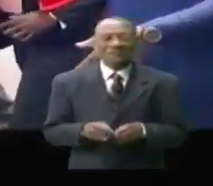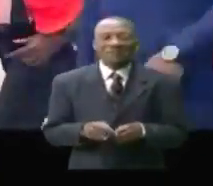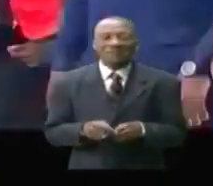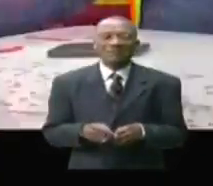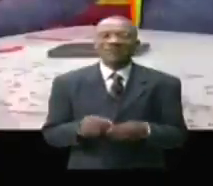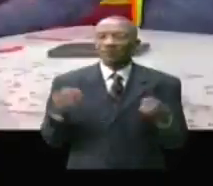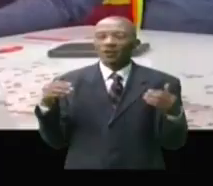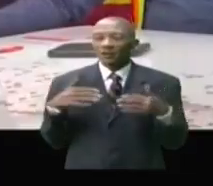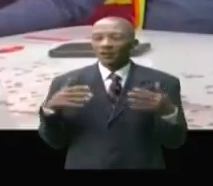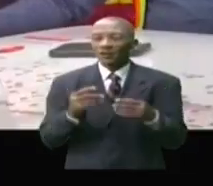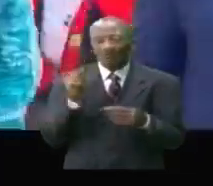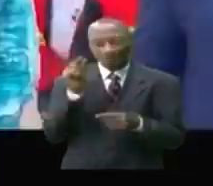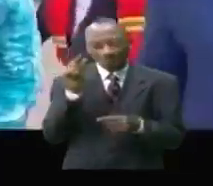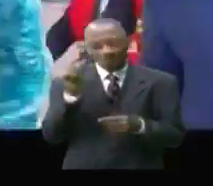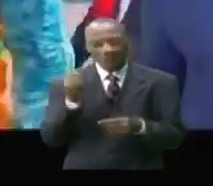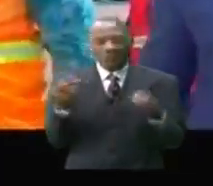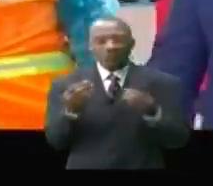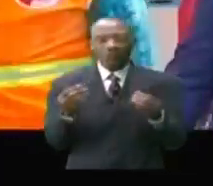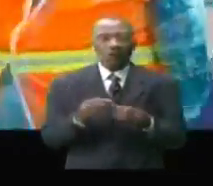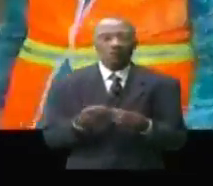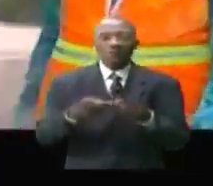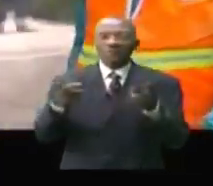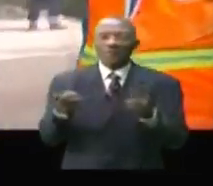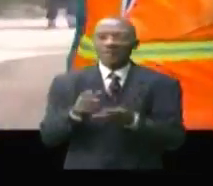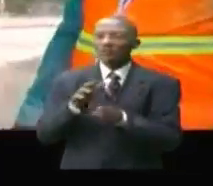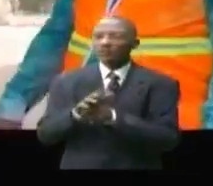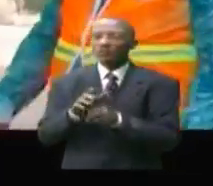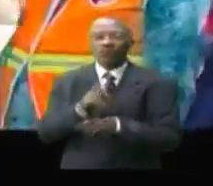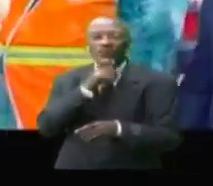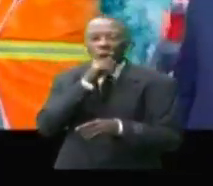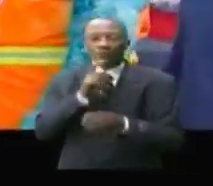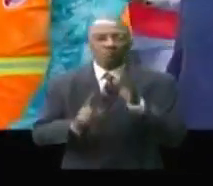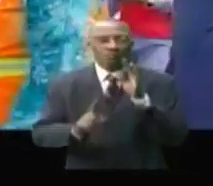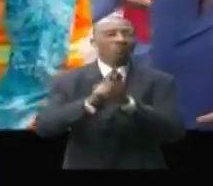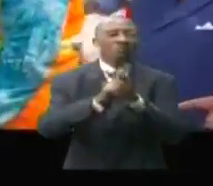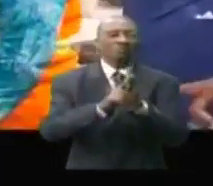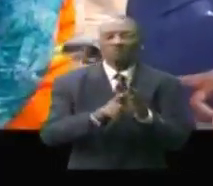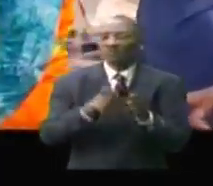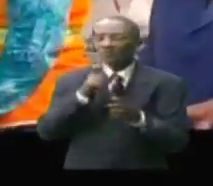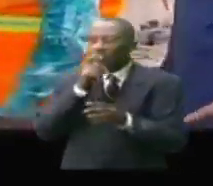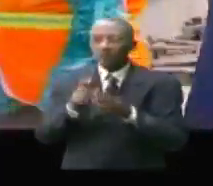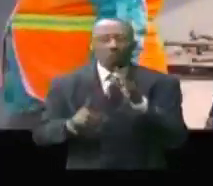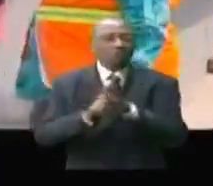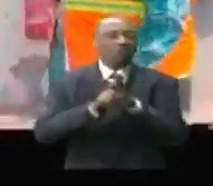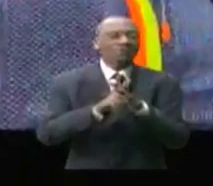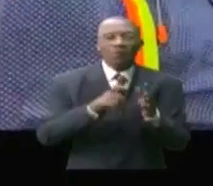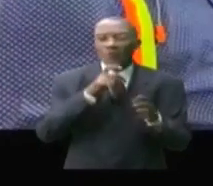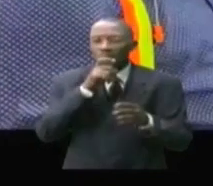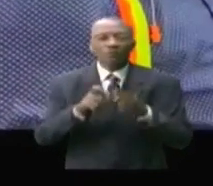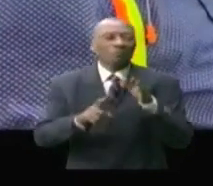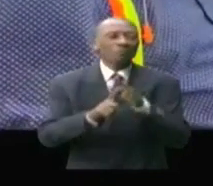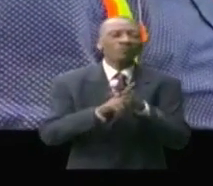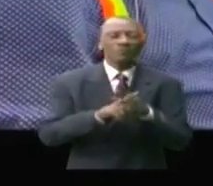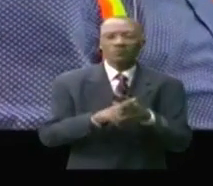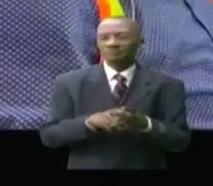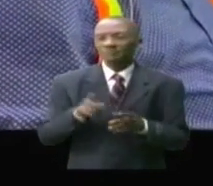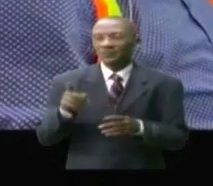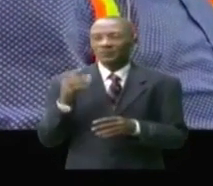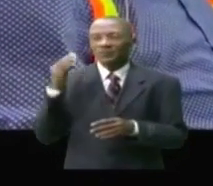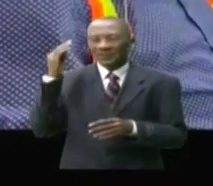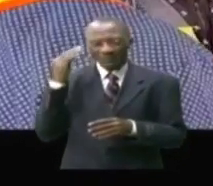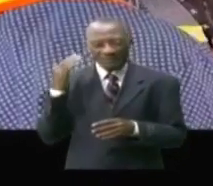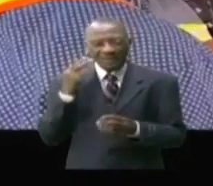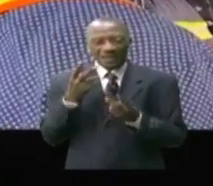cette société brassicole, le ministre provincial de l'Intérieur, Sécurité et Justice de la ville capitale a personnellement fait le